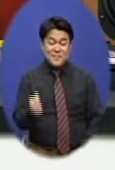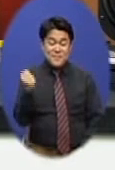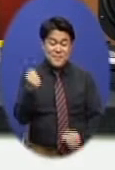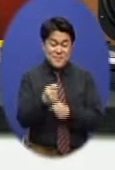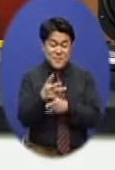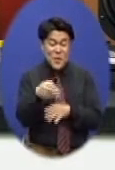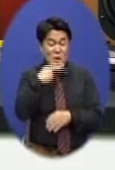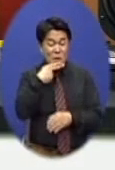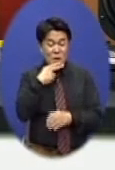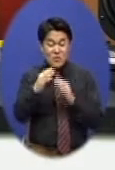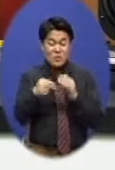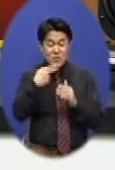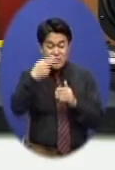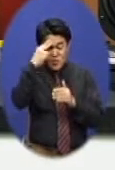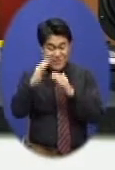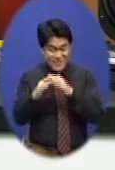주막이요.